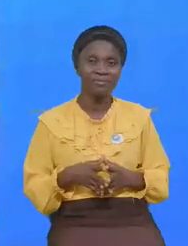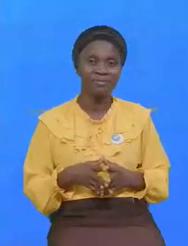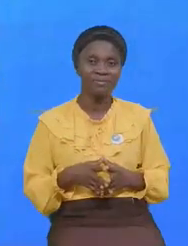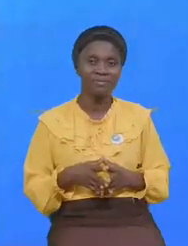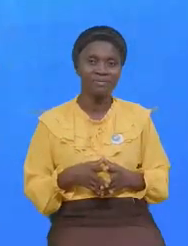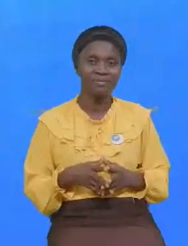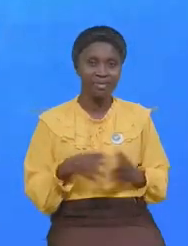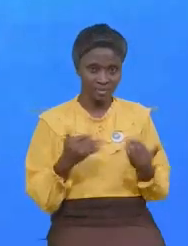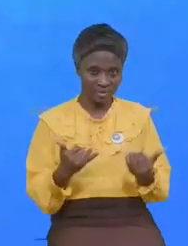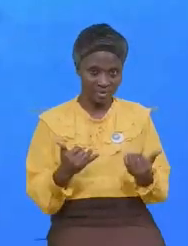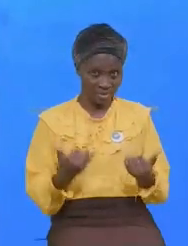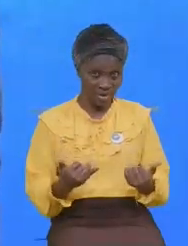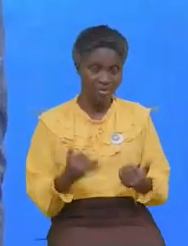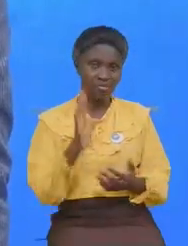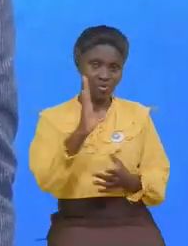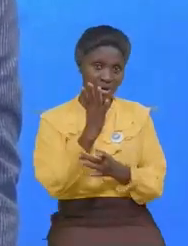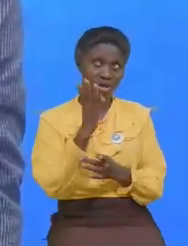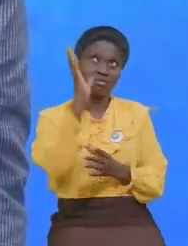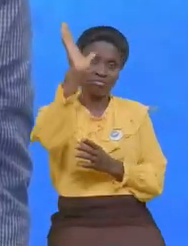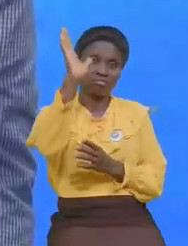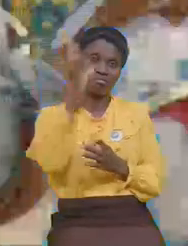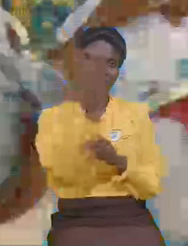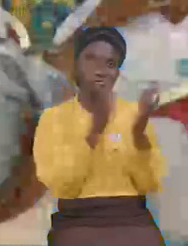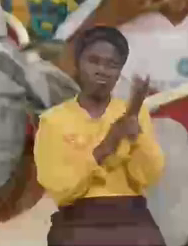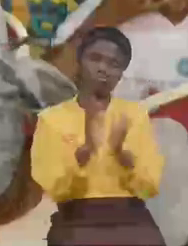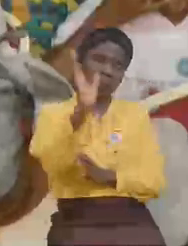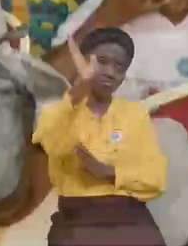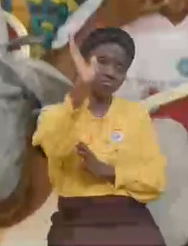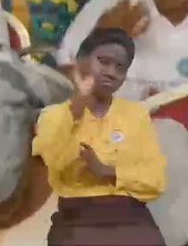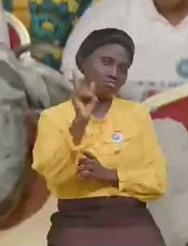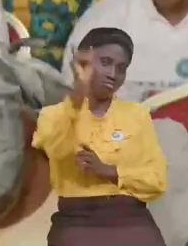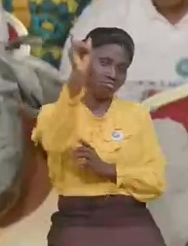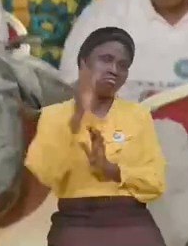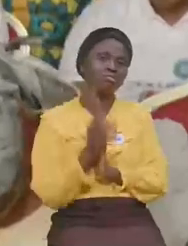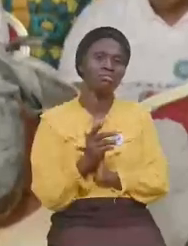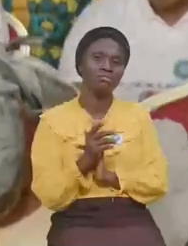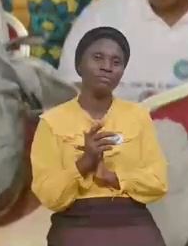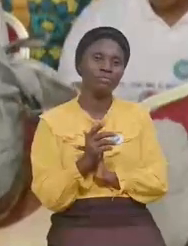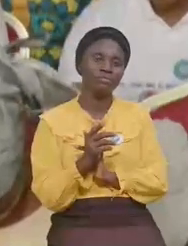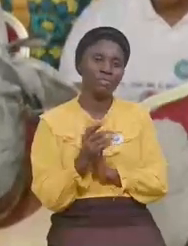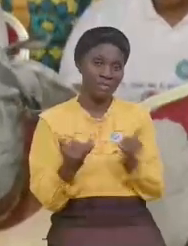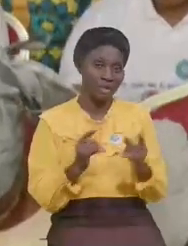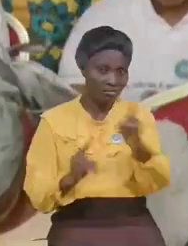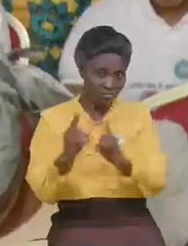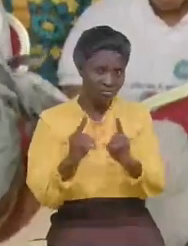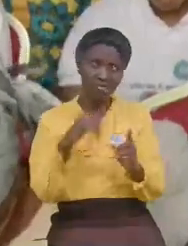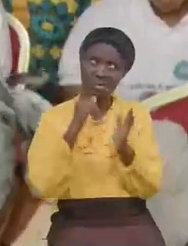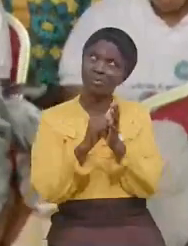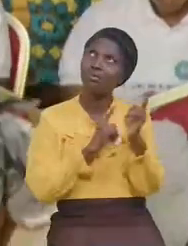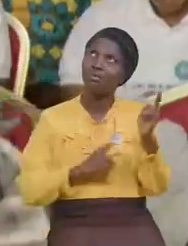Tu peux lever la main. Amen. Lève la main là. Tu dis, Seigneur, je lève la